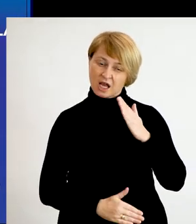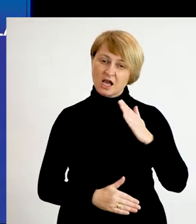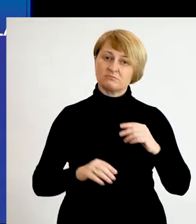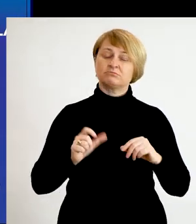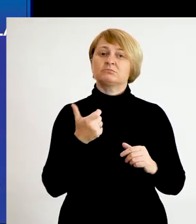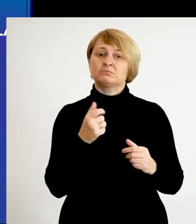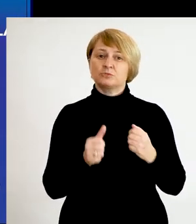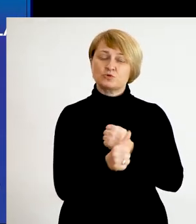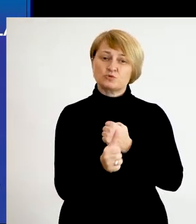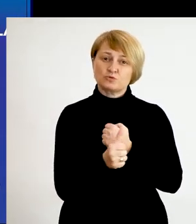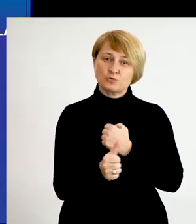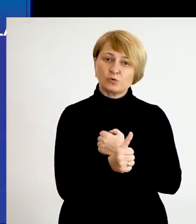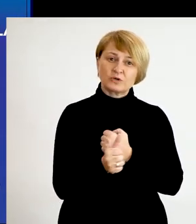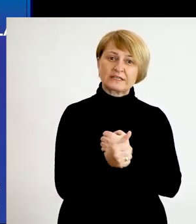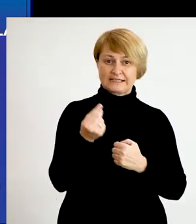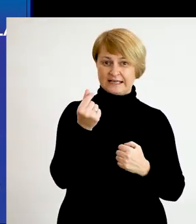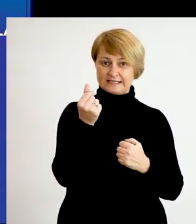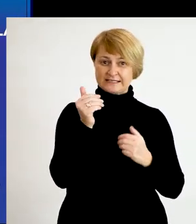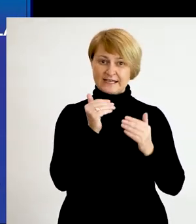prowadzi